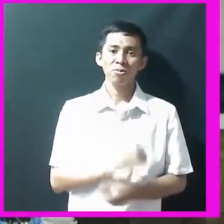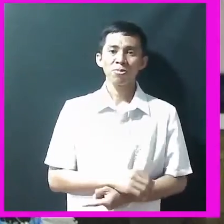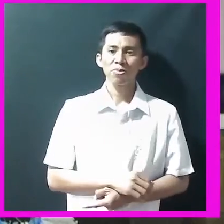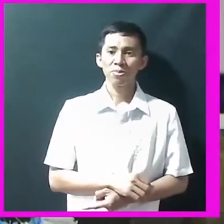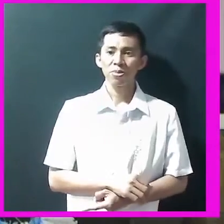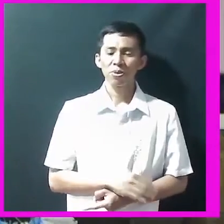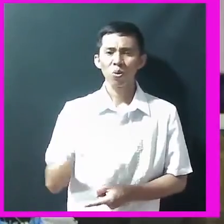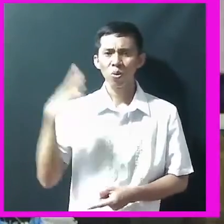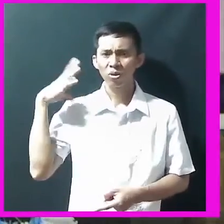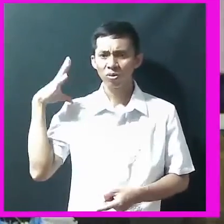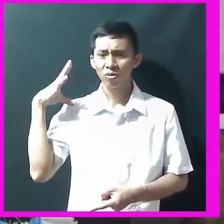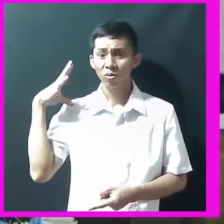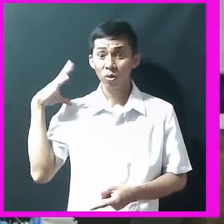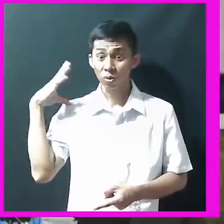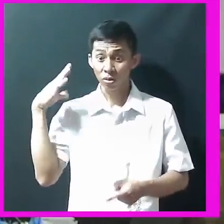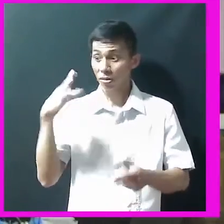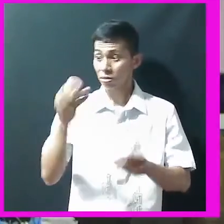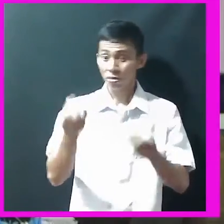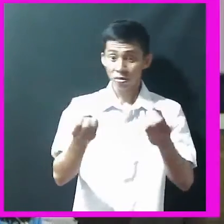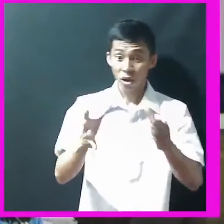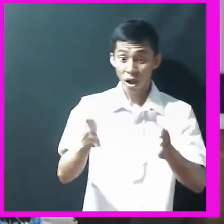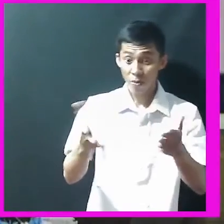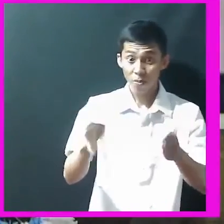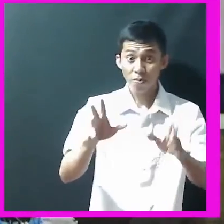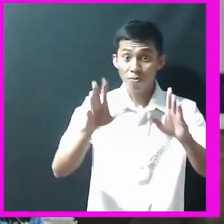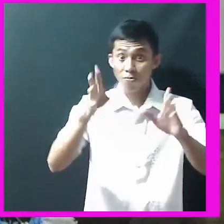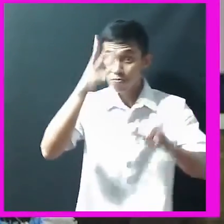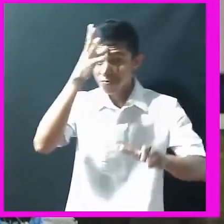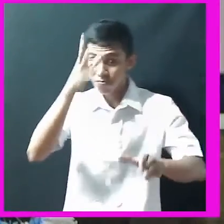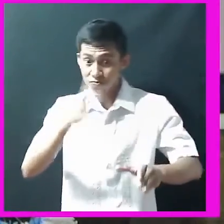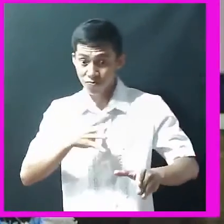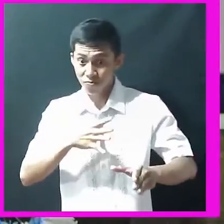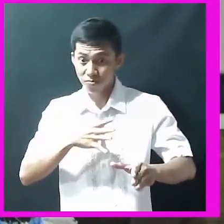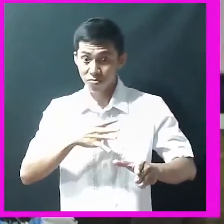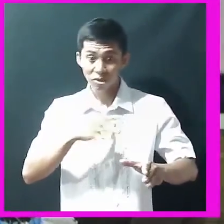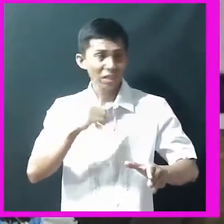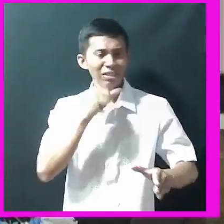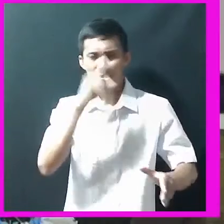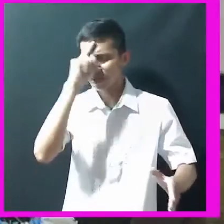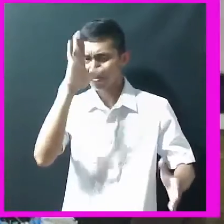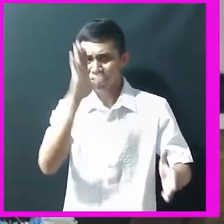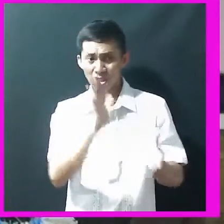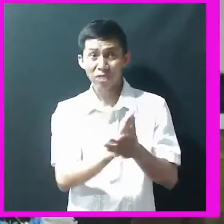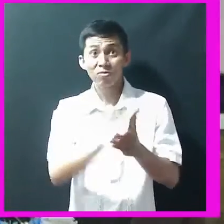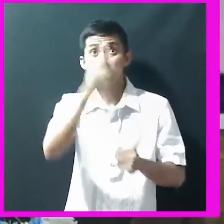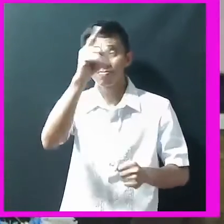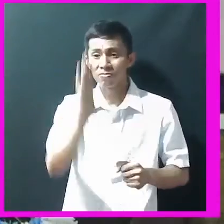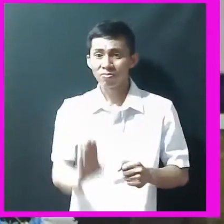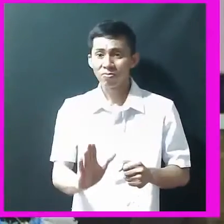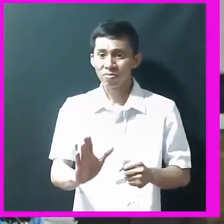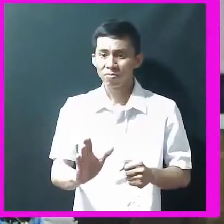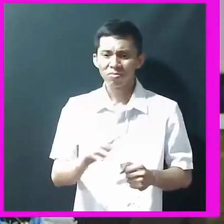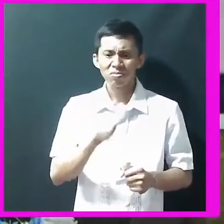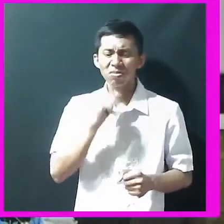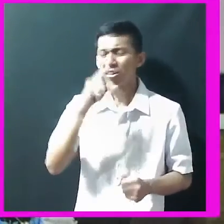By the way, ang atheist usahay dili mo tuo tungod sa lack of evidences.